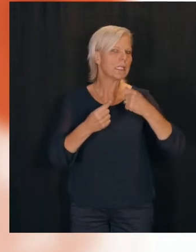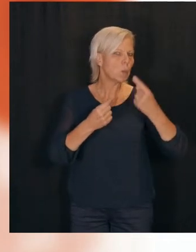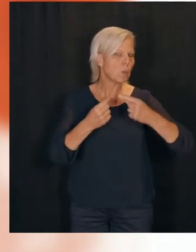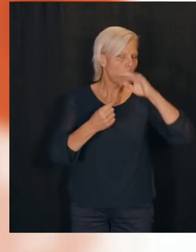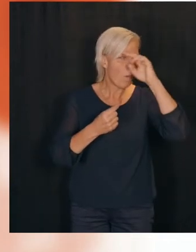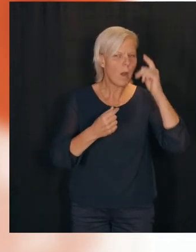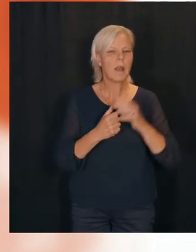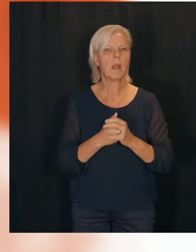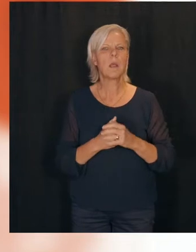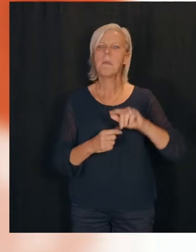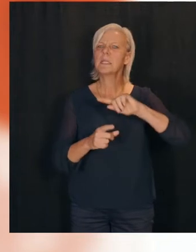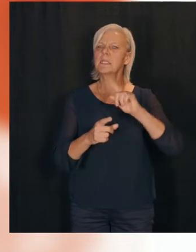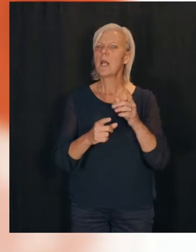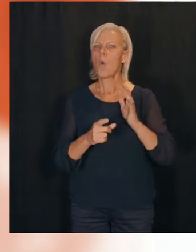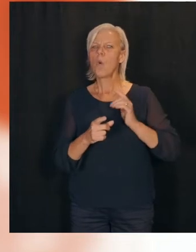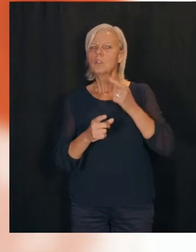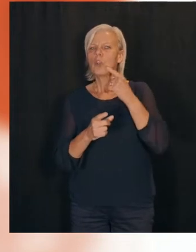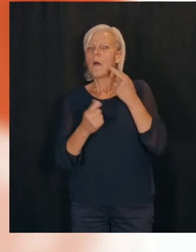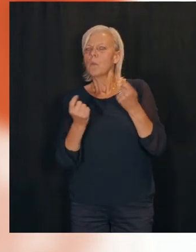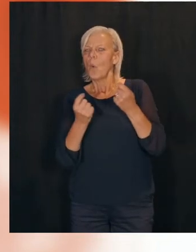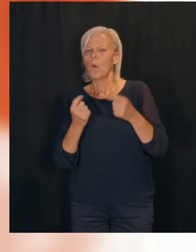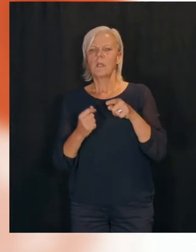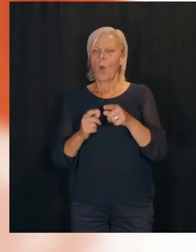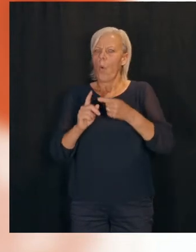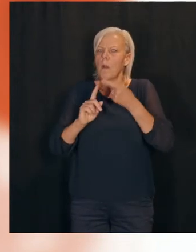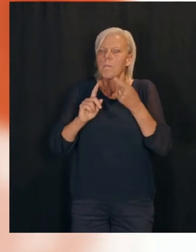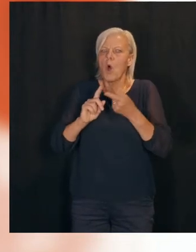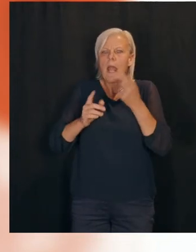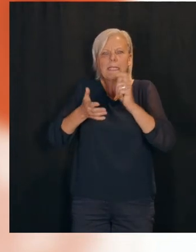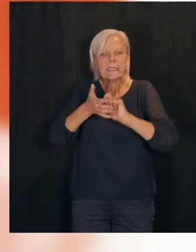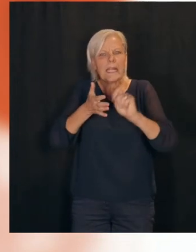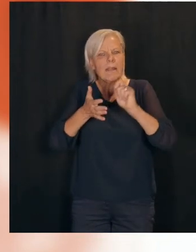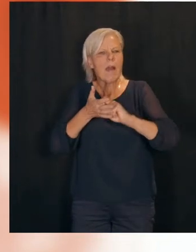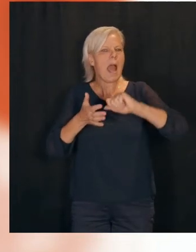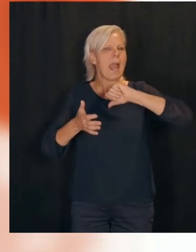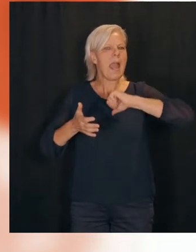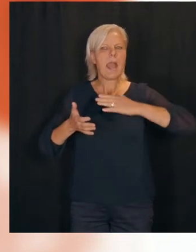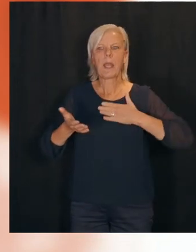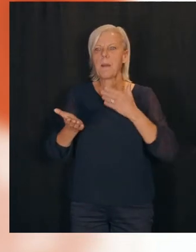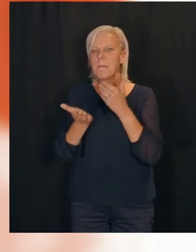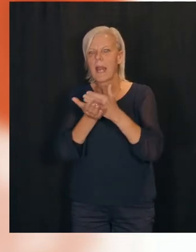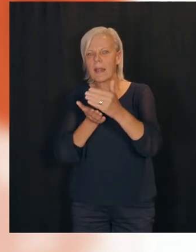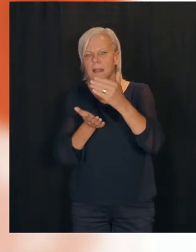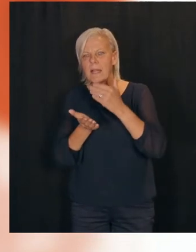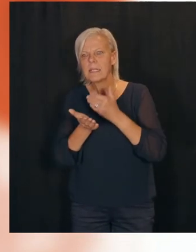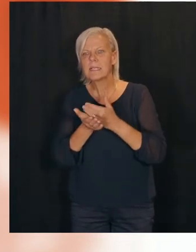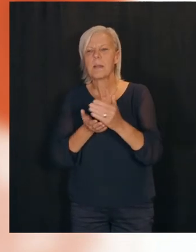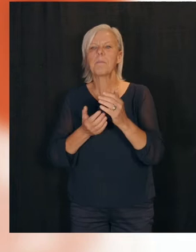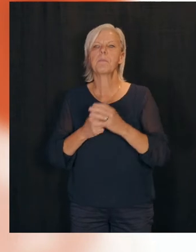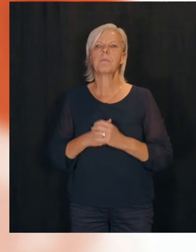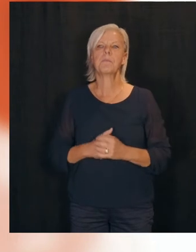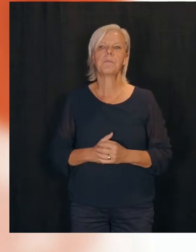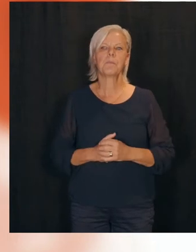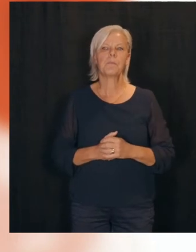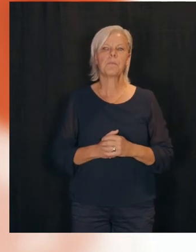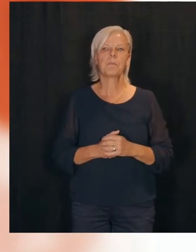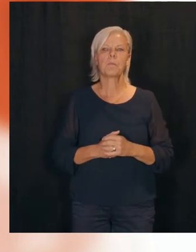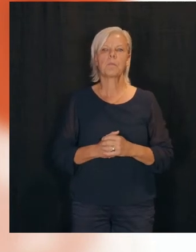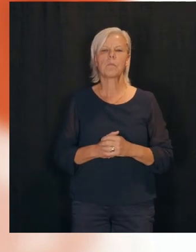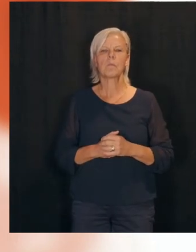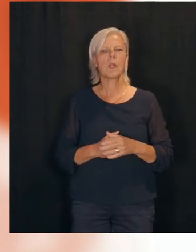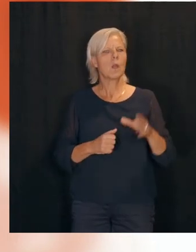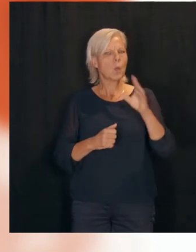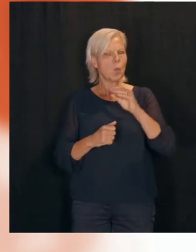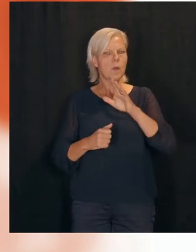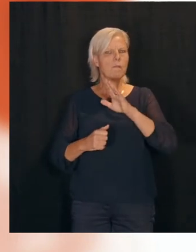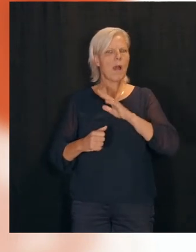Men så säger hon en sak, att när hon började skriva egna berättelser så fanns det